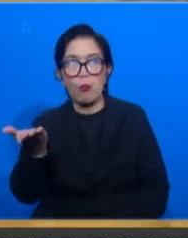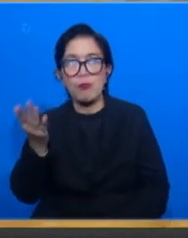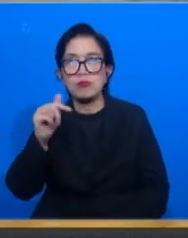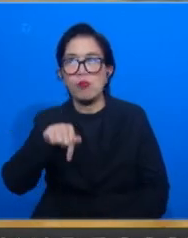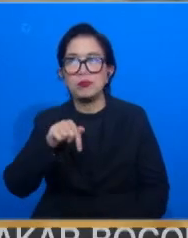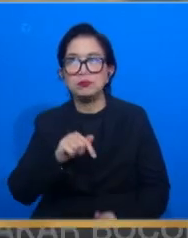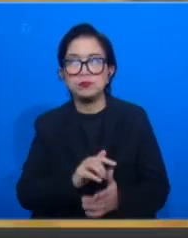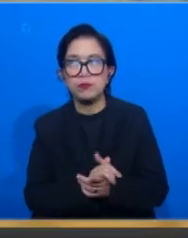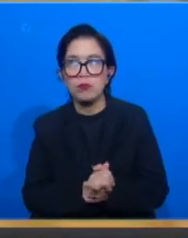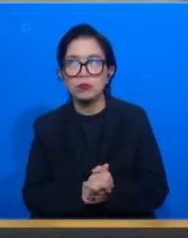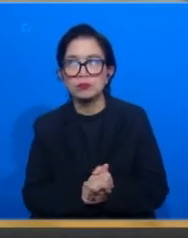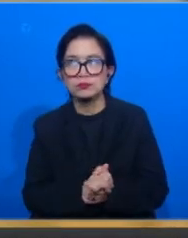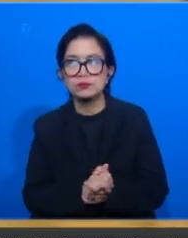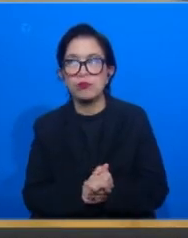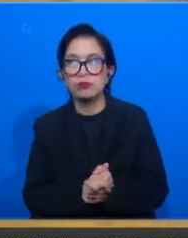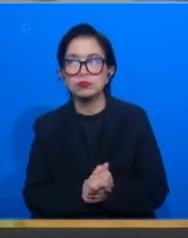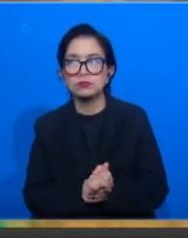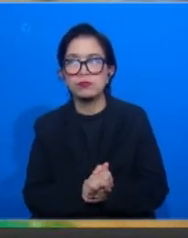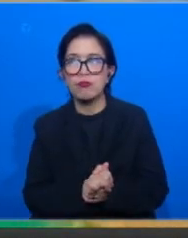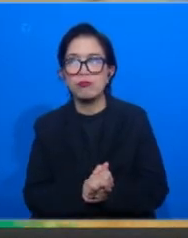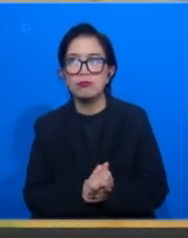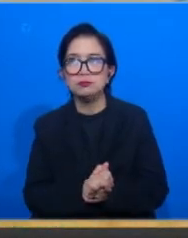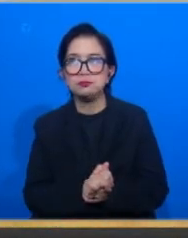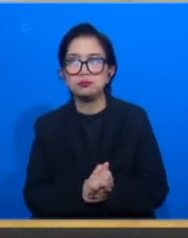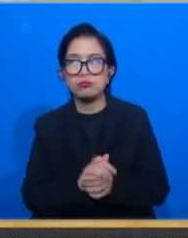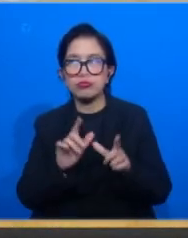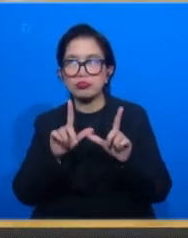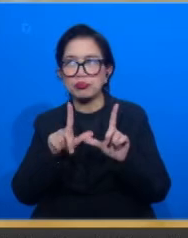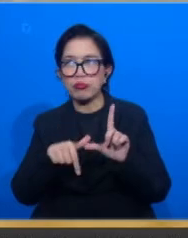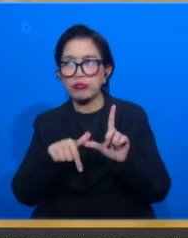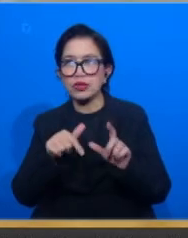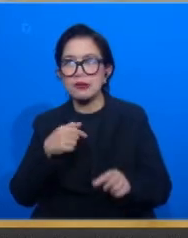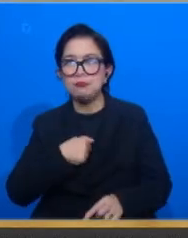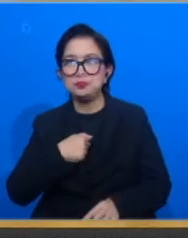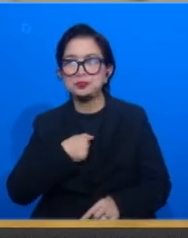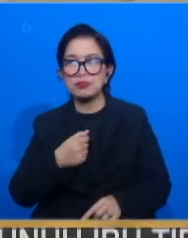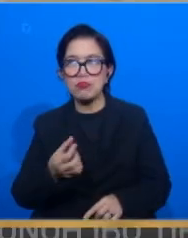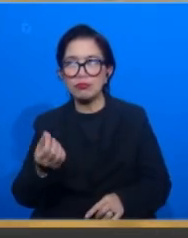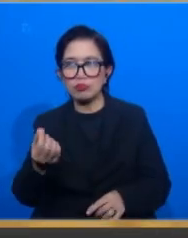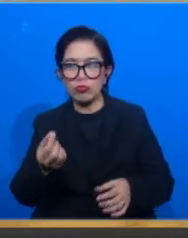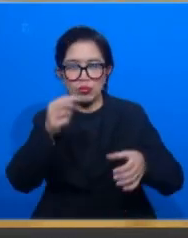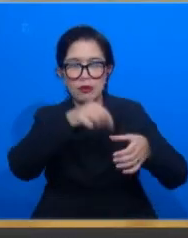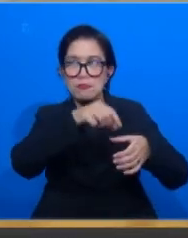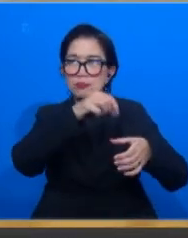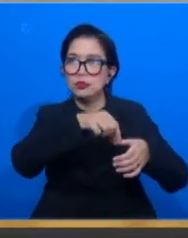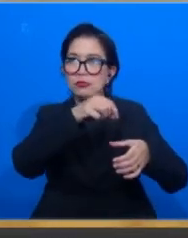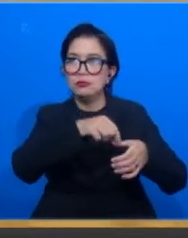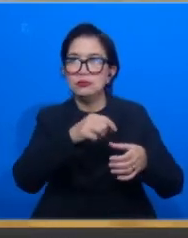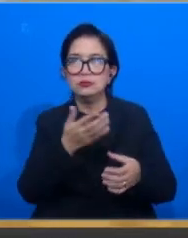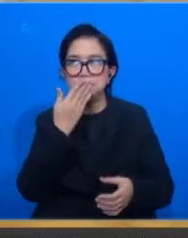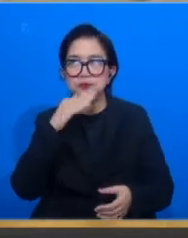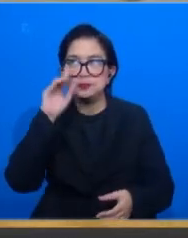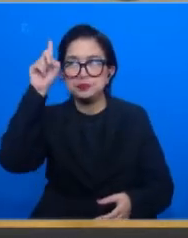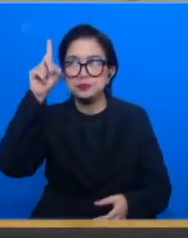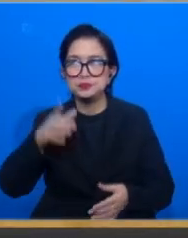itu dari apa buang dari kerja apa peracangan ini peracangannya oh gu Iya e senang gak bisa akirnya dapat Alhamdulillah